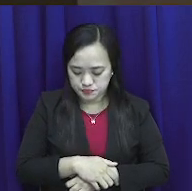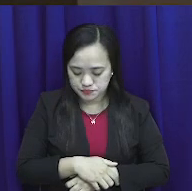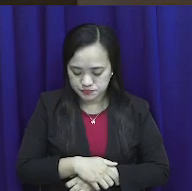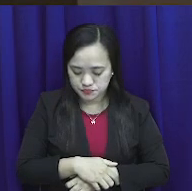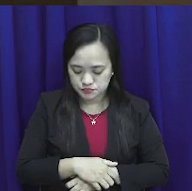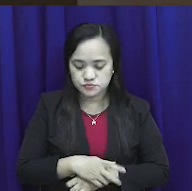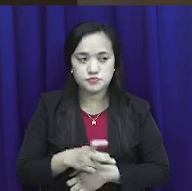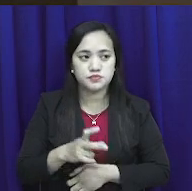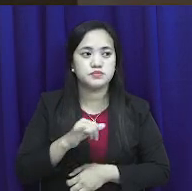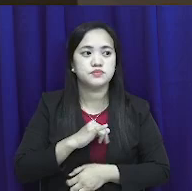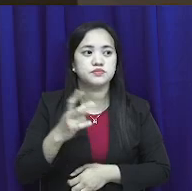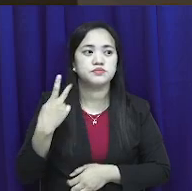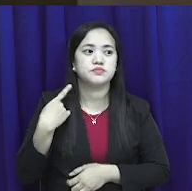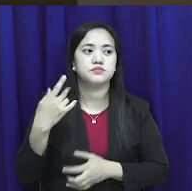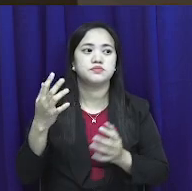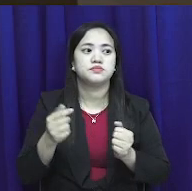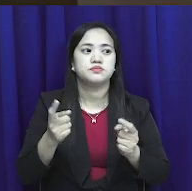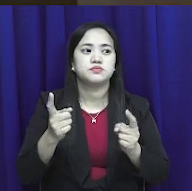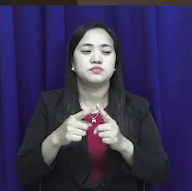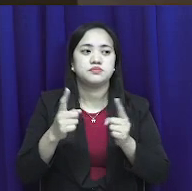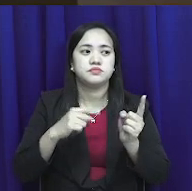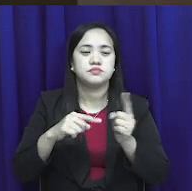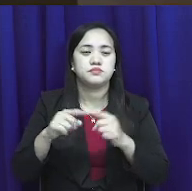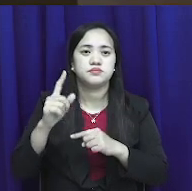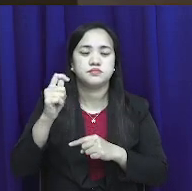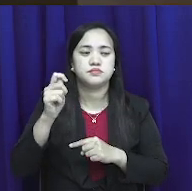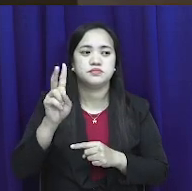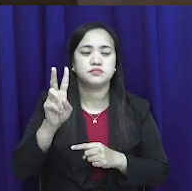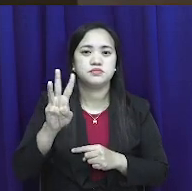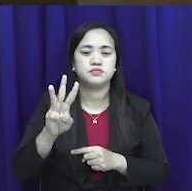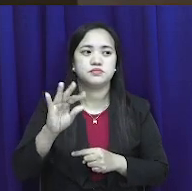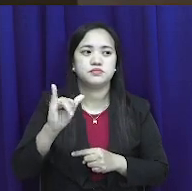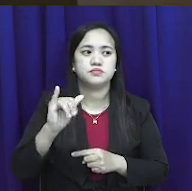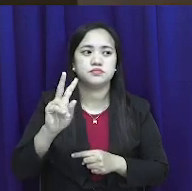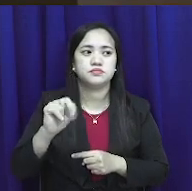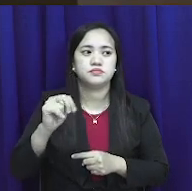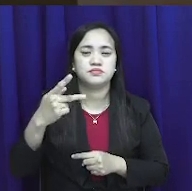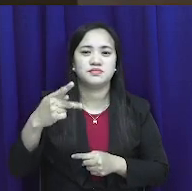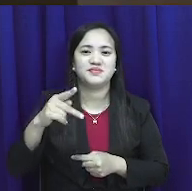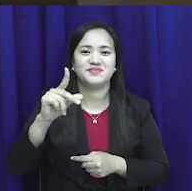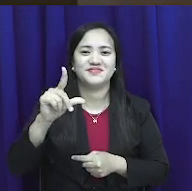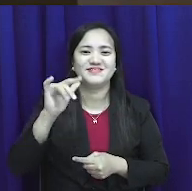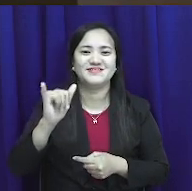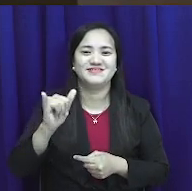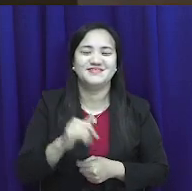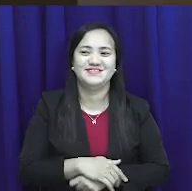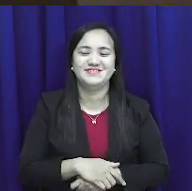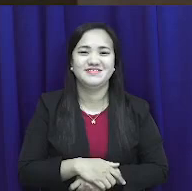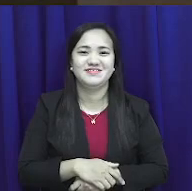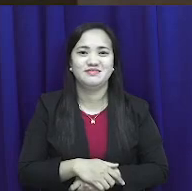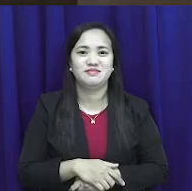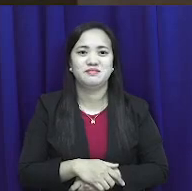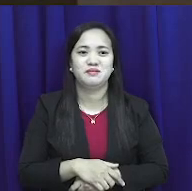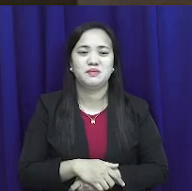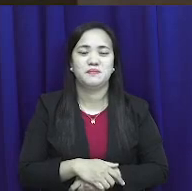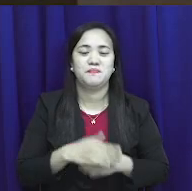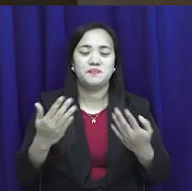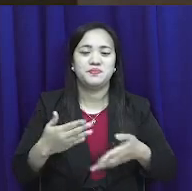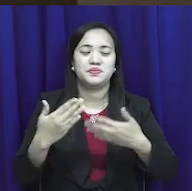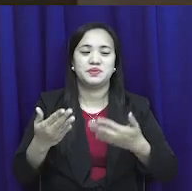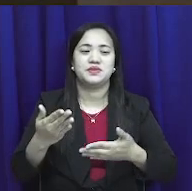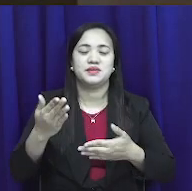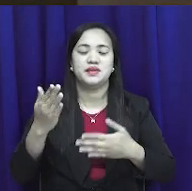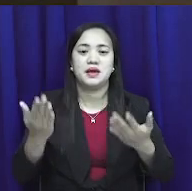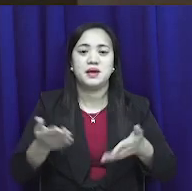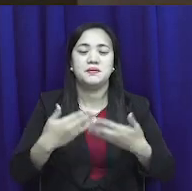siya na ah ilabas niya muna si sister Twinkle kaya nilabas niya yata ng church Happy annivers belated